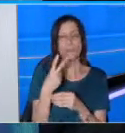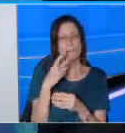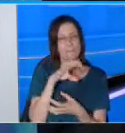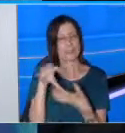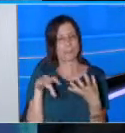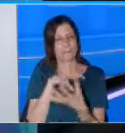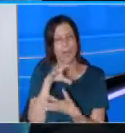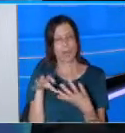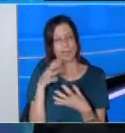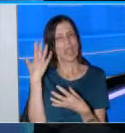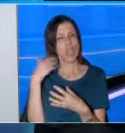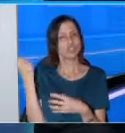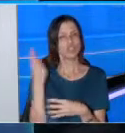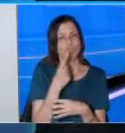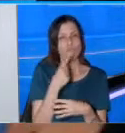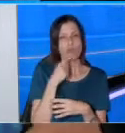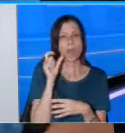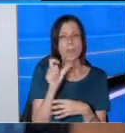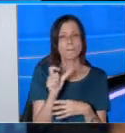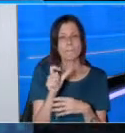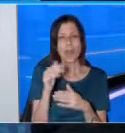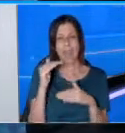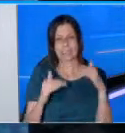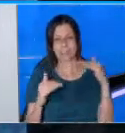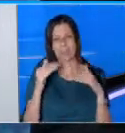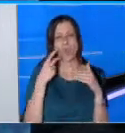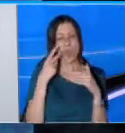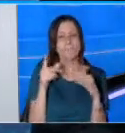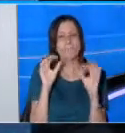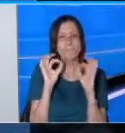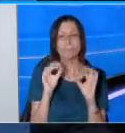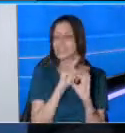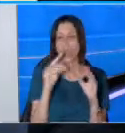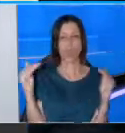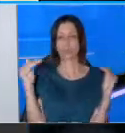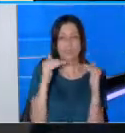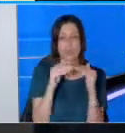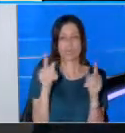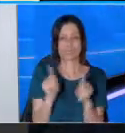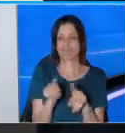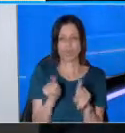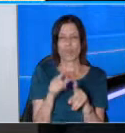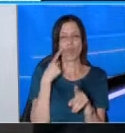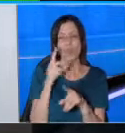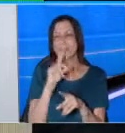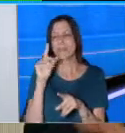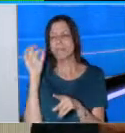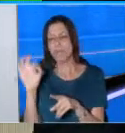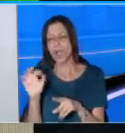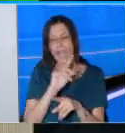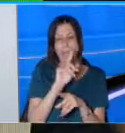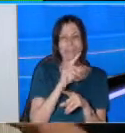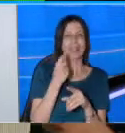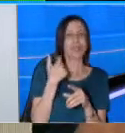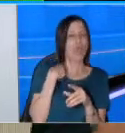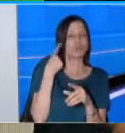את יודעת, לשבוע הזה המילה סימטריה, אנחנו רואים שזה ממש לא סימטרי, כשאנחנו רואים מי פוגע במי, ואנחנו